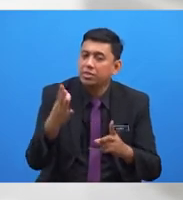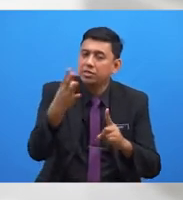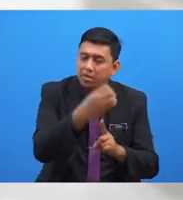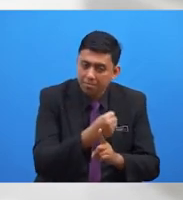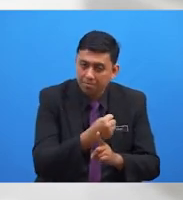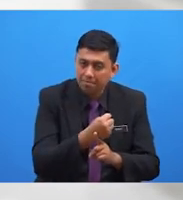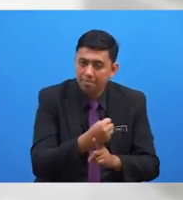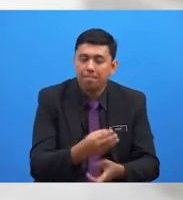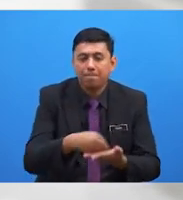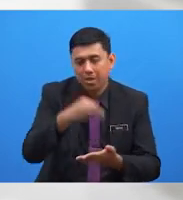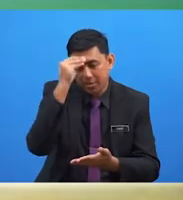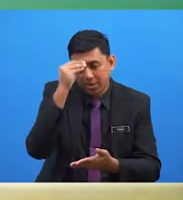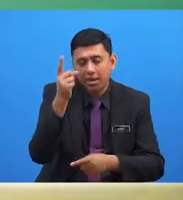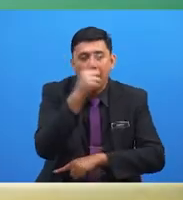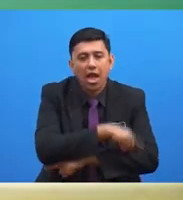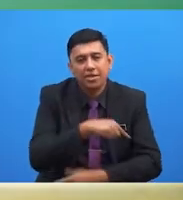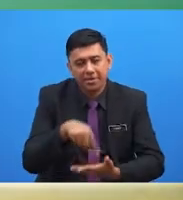standard pembelajaran pada hari ini.